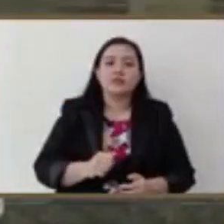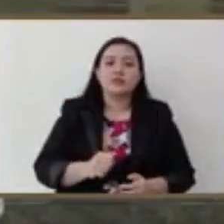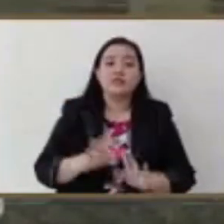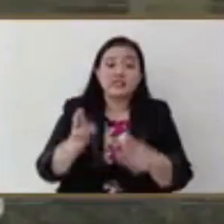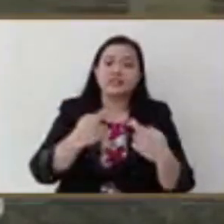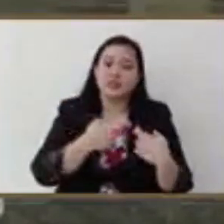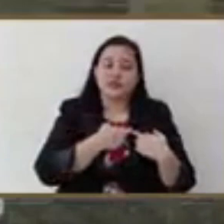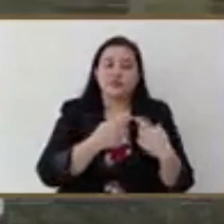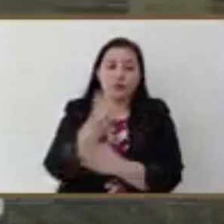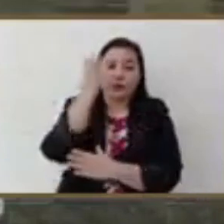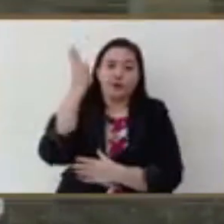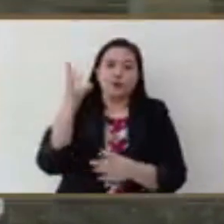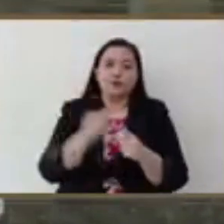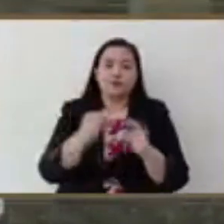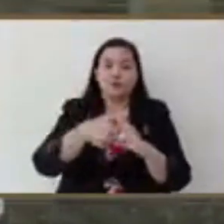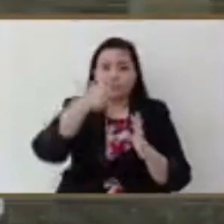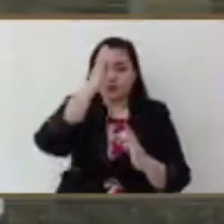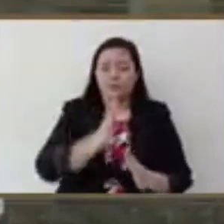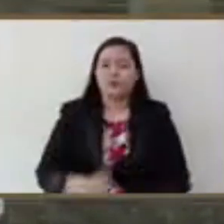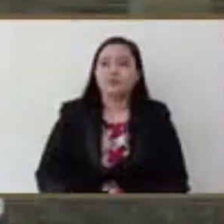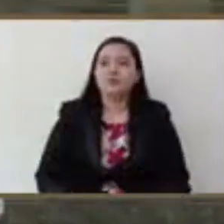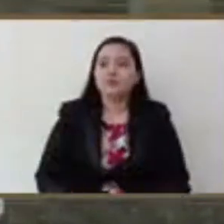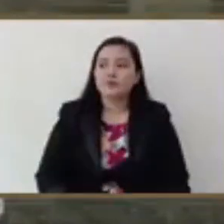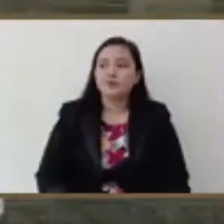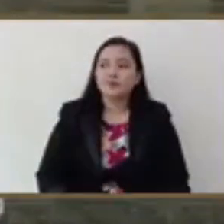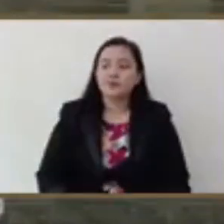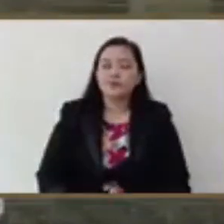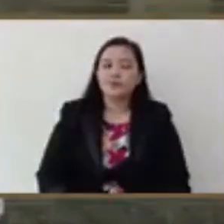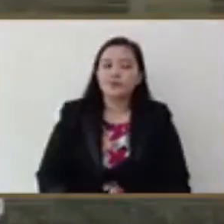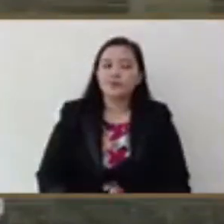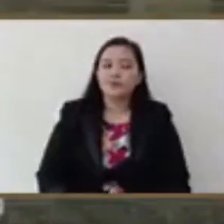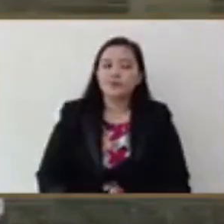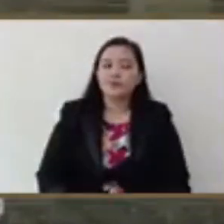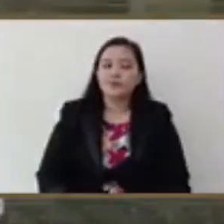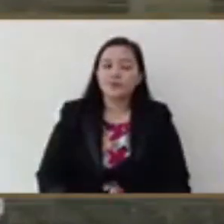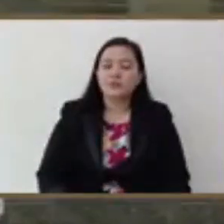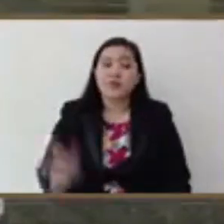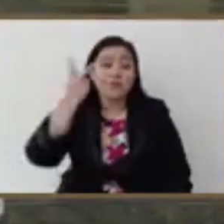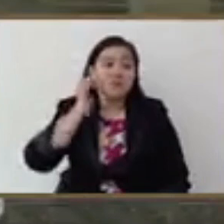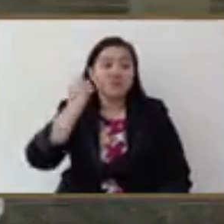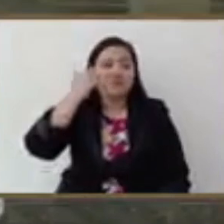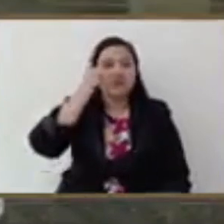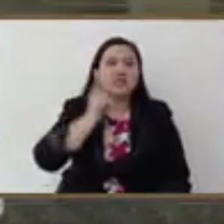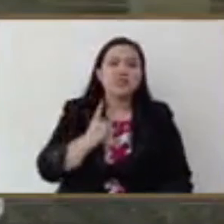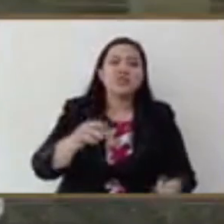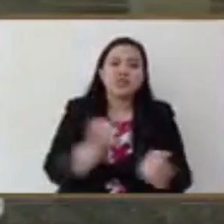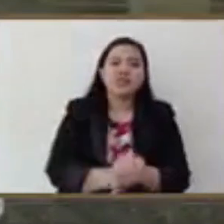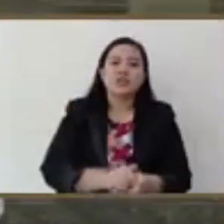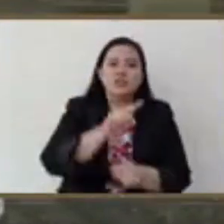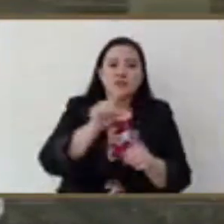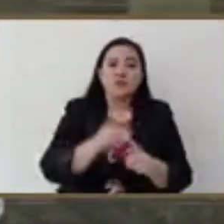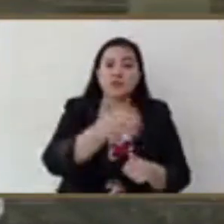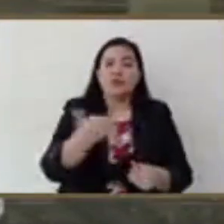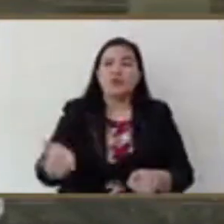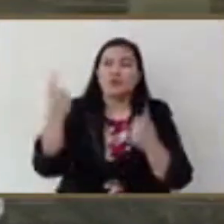mga sinasabi ko na pagka tayo maupo bilang pamilya, tabi-tabi, nandyan yung aking asawa, nandyan yung aking anak, katabi ko dapat sila.